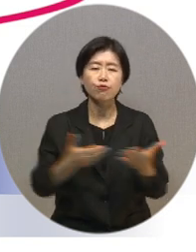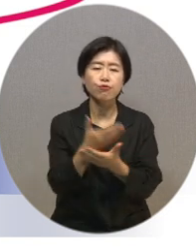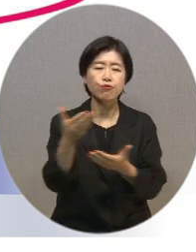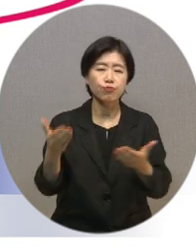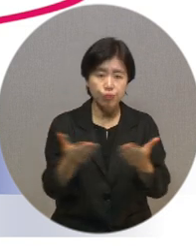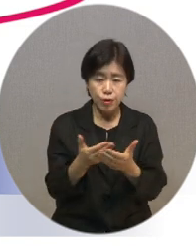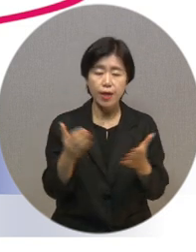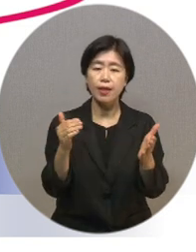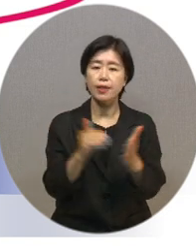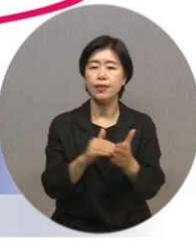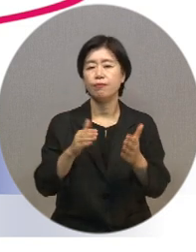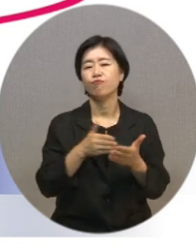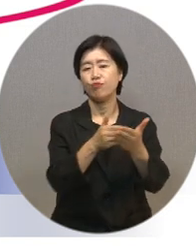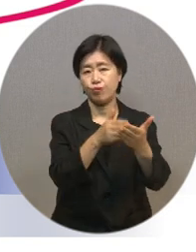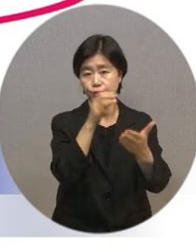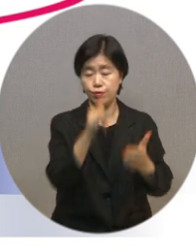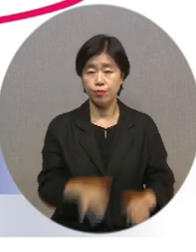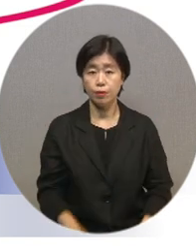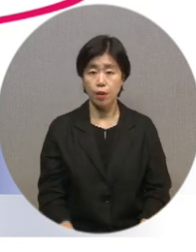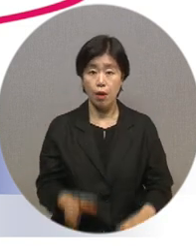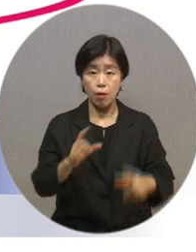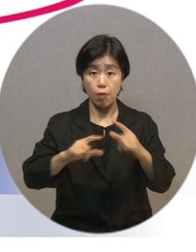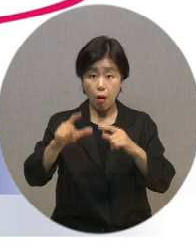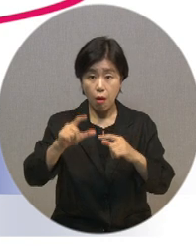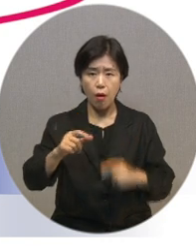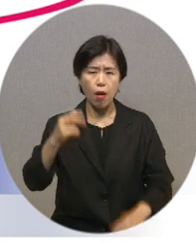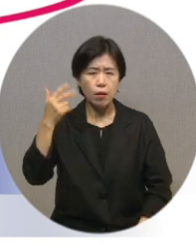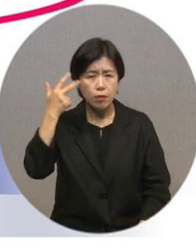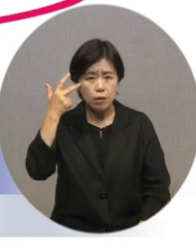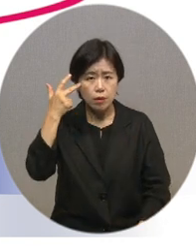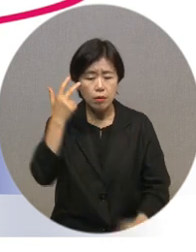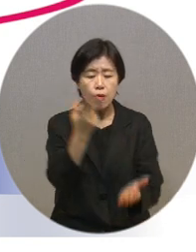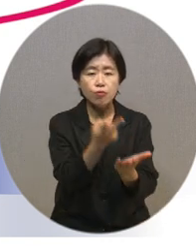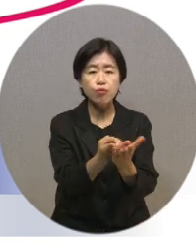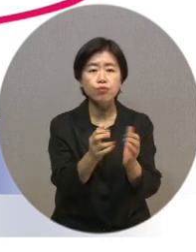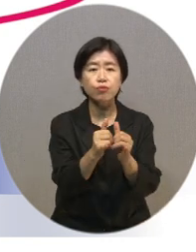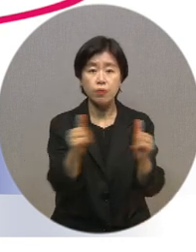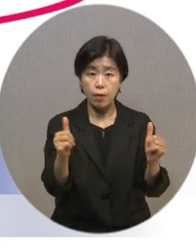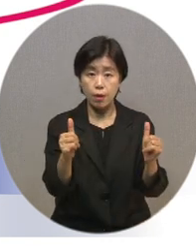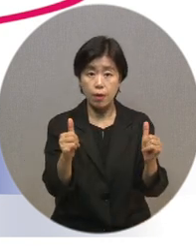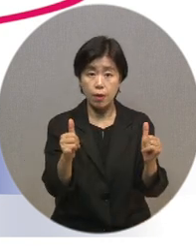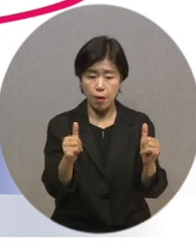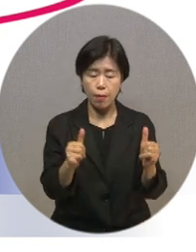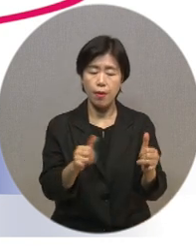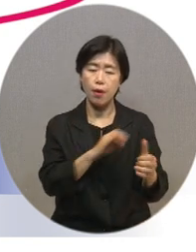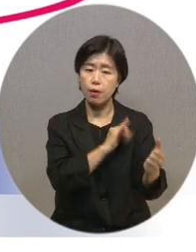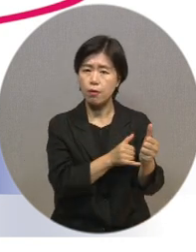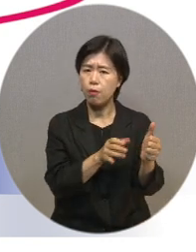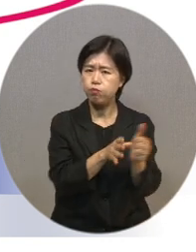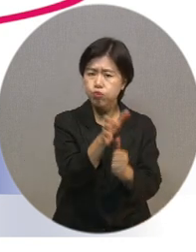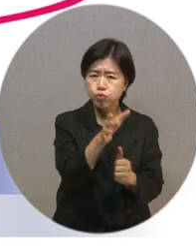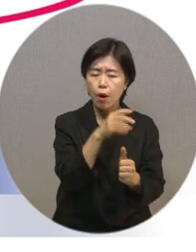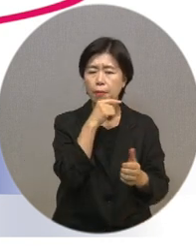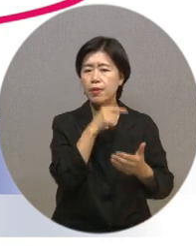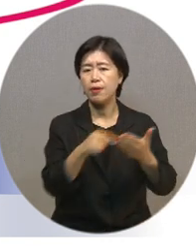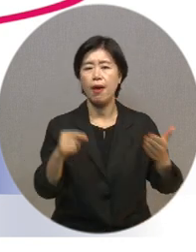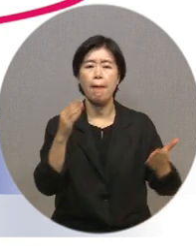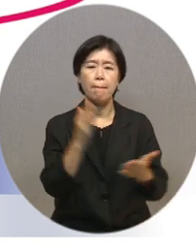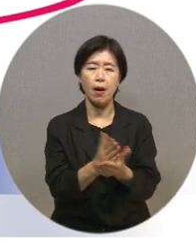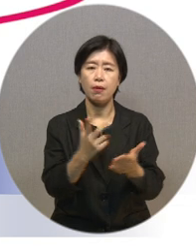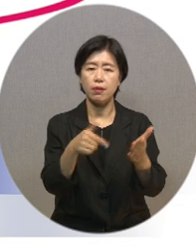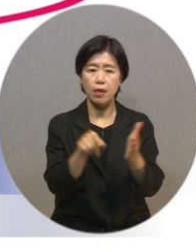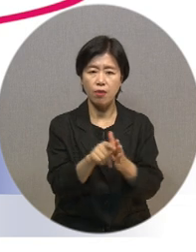마련됐다며 더 이상 정신의료 기간 이번 환자들이 끔찍한 인권 치매의 피해자가 되지 않도록